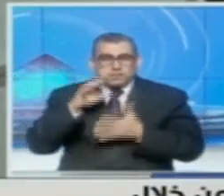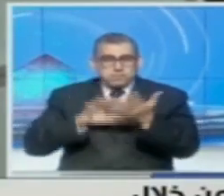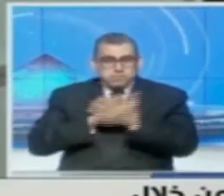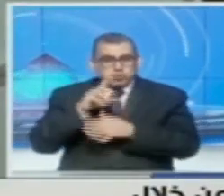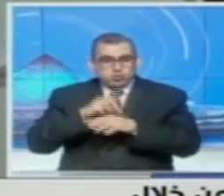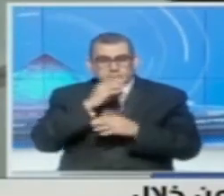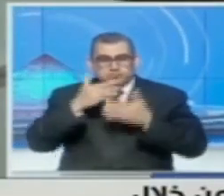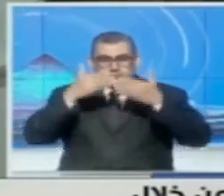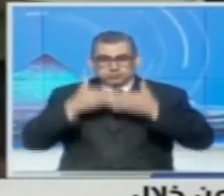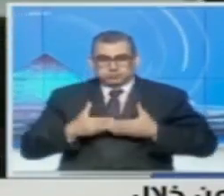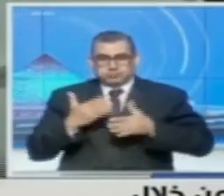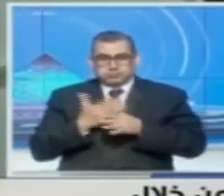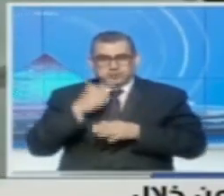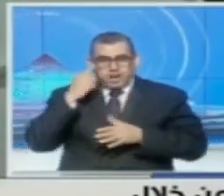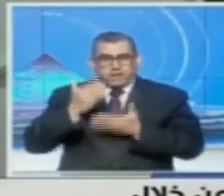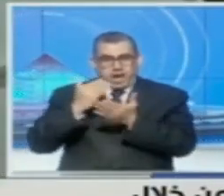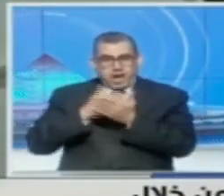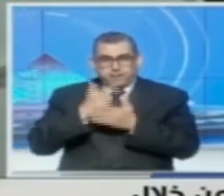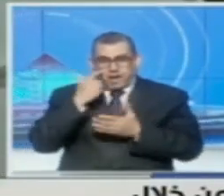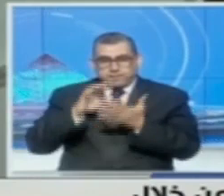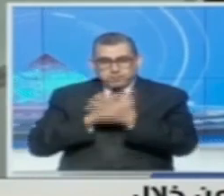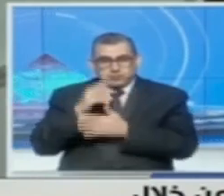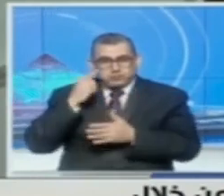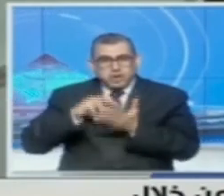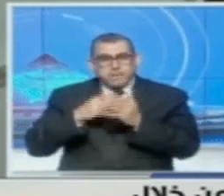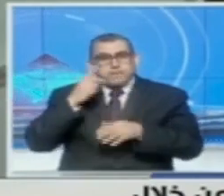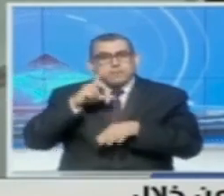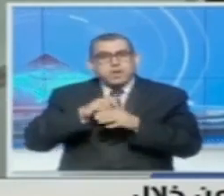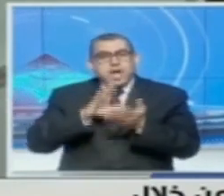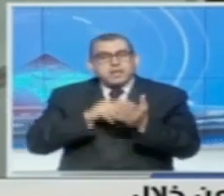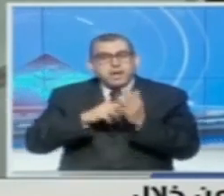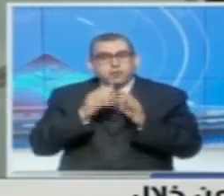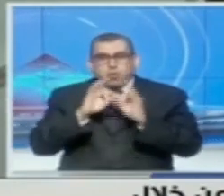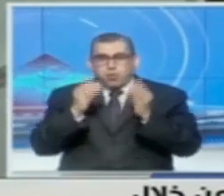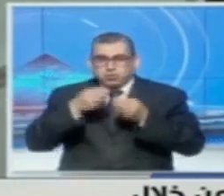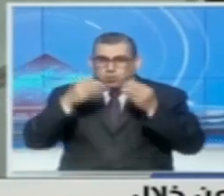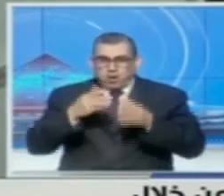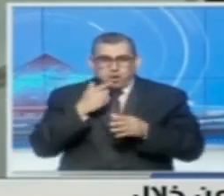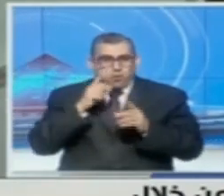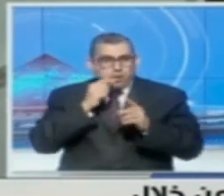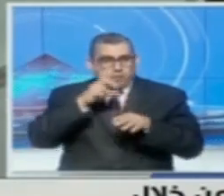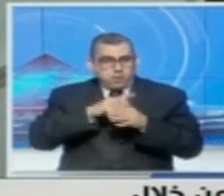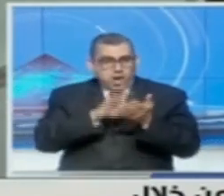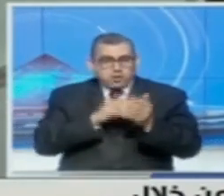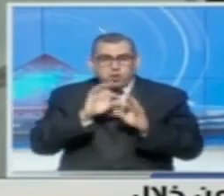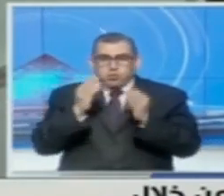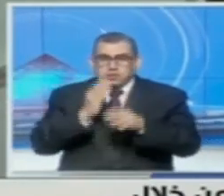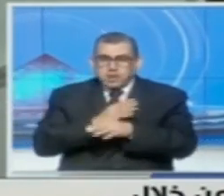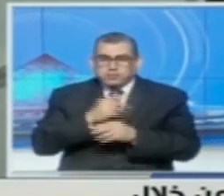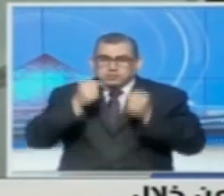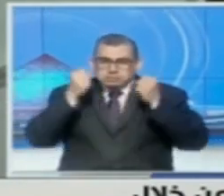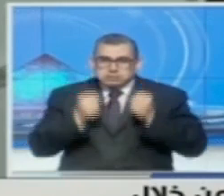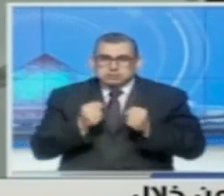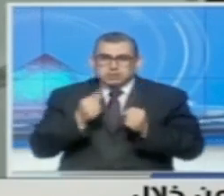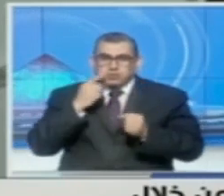جدا هو بيتعرض ليها، والمشاكل دي لو حصلت بتعمل عرقله في الاسره وبتعمل عرقله في القطاع الصحي وبتشكل لود كبير قوي او